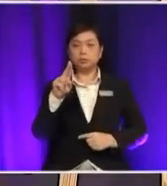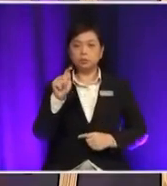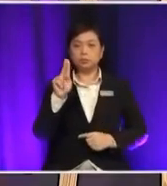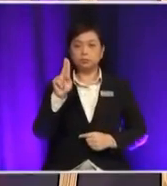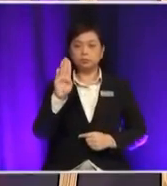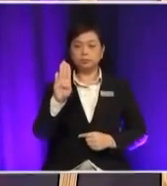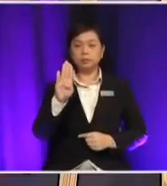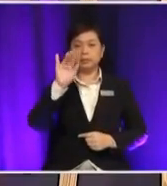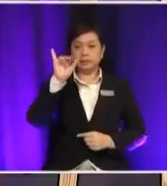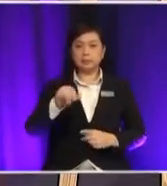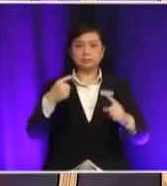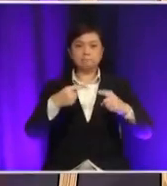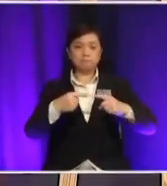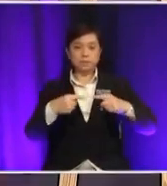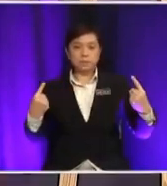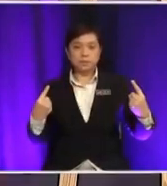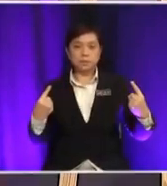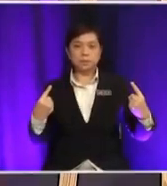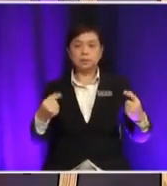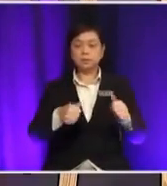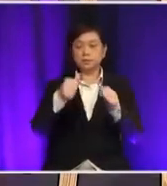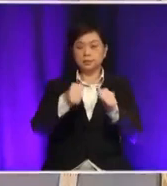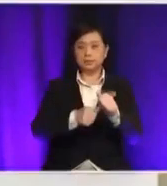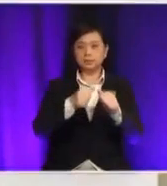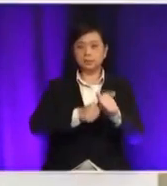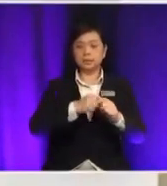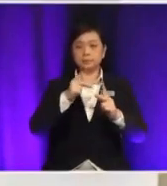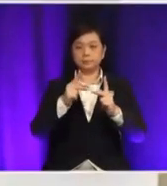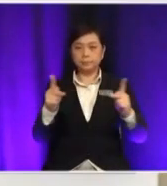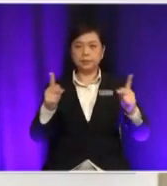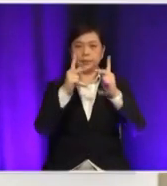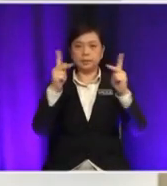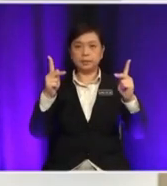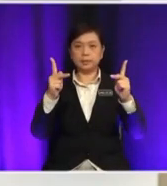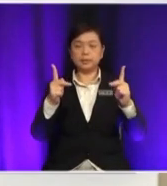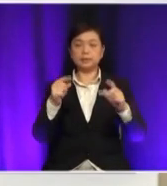setiap kromatik pada peringkat ini dikenali sebagai kromosom